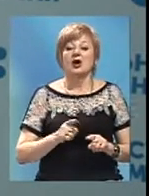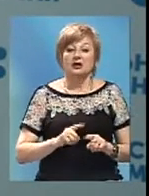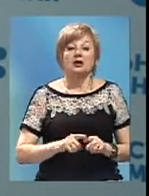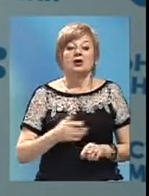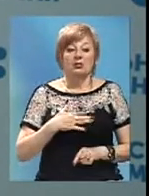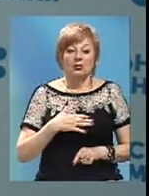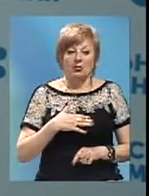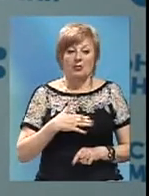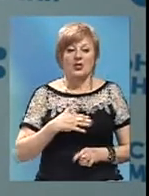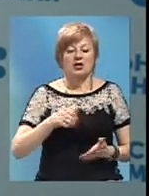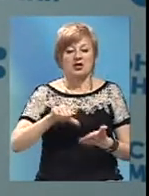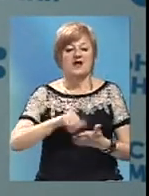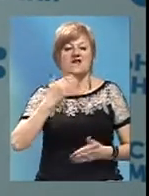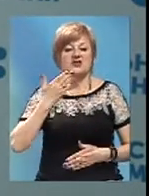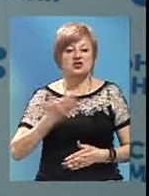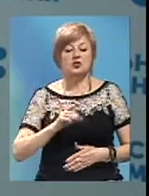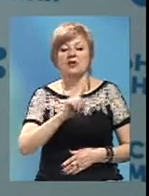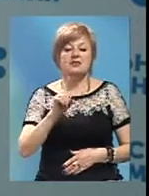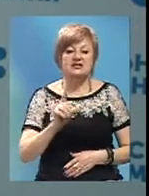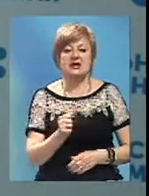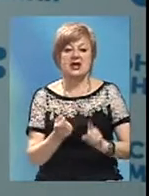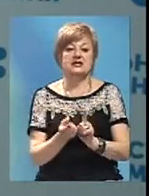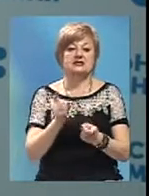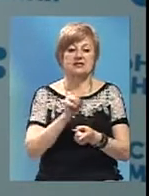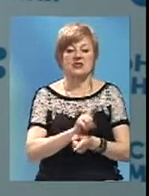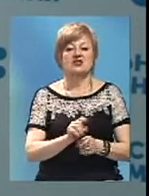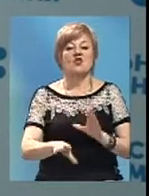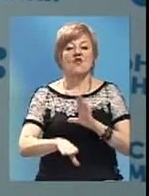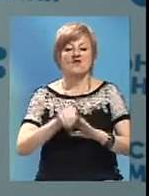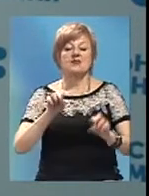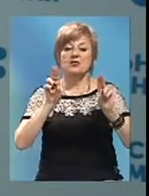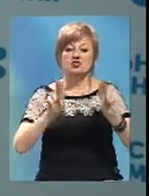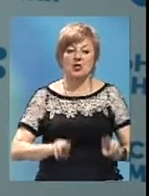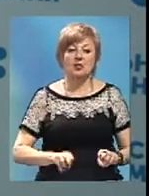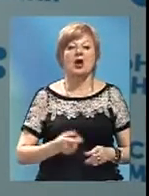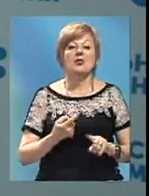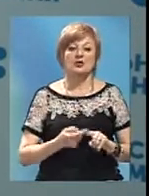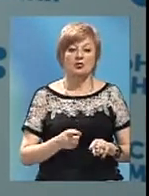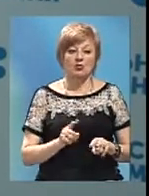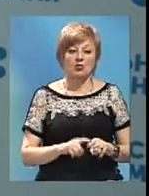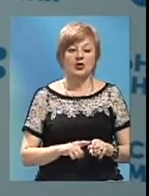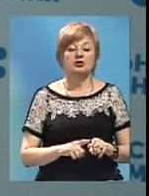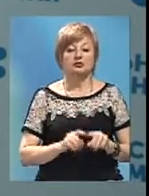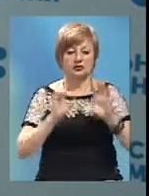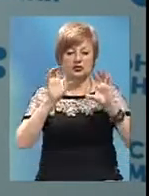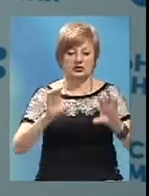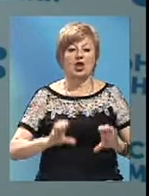ми виступаємо саме за зміну виборчих правил, саме правил, да, під